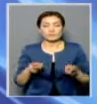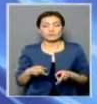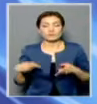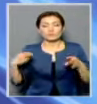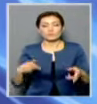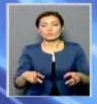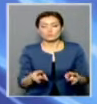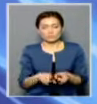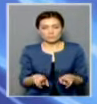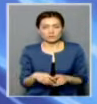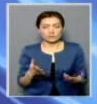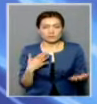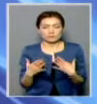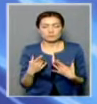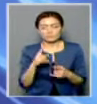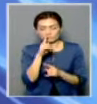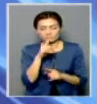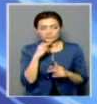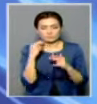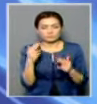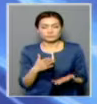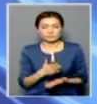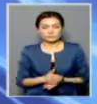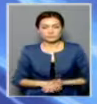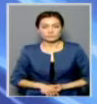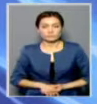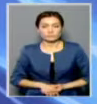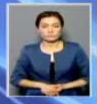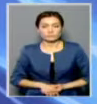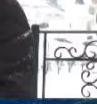басын бұруы да бұл қарым-қатынасқа ерекше көңіл бөліп отырғанын қартады.